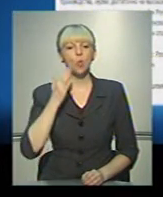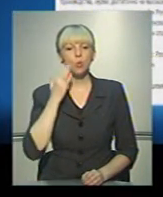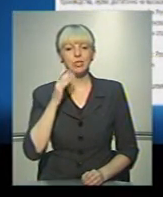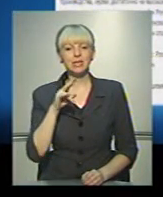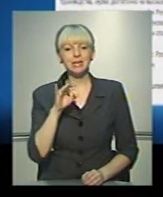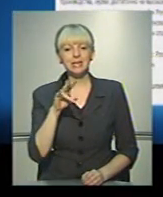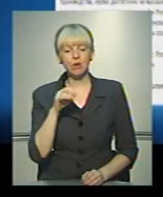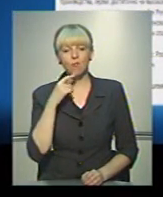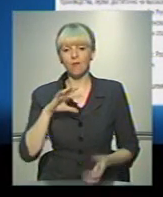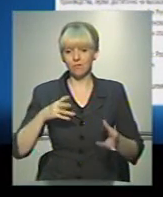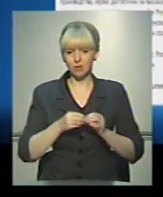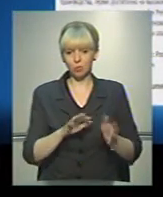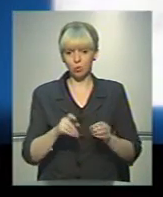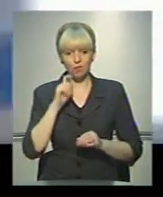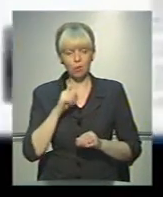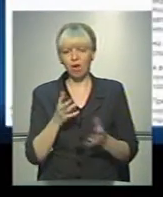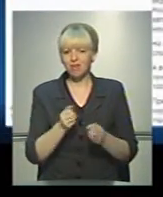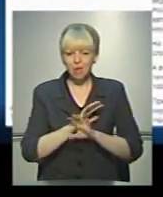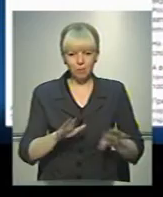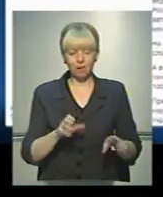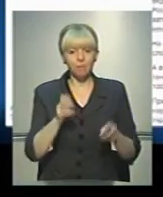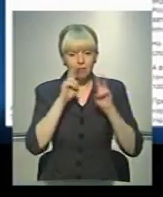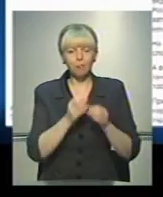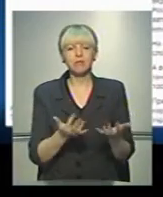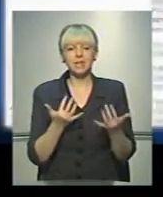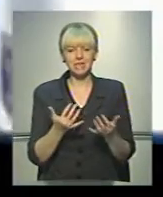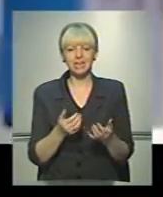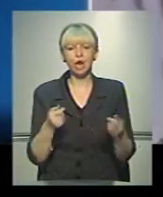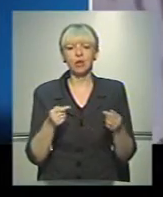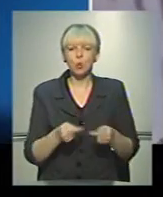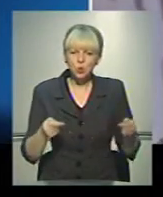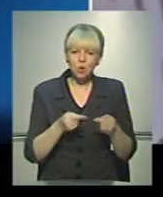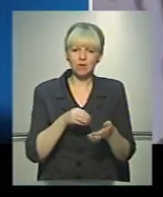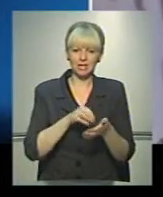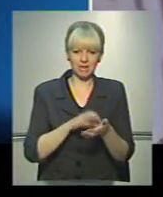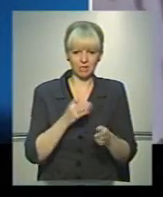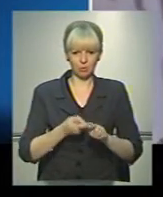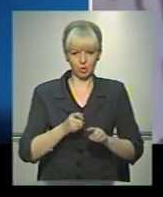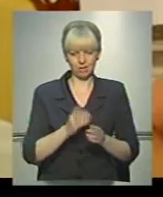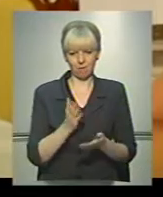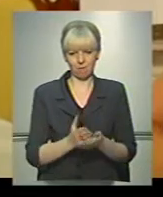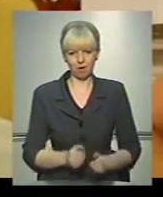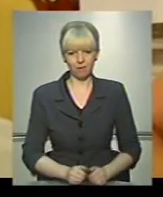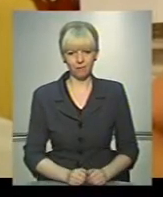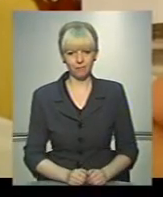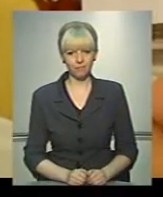висновки щодо подій в Україні робити не береться, адже не знає, наскільки достовірні дані про це має.